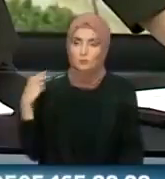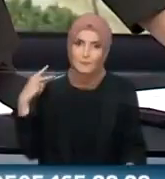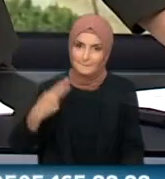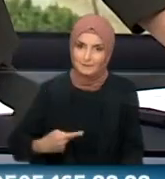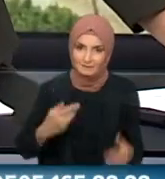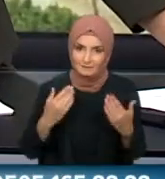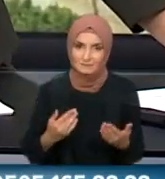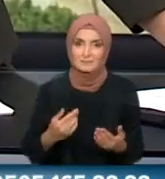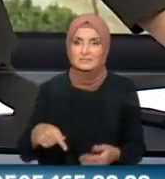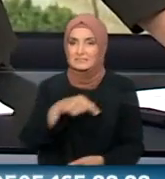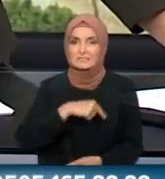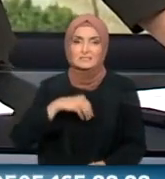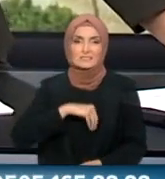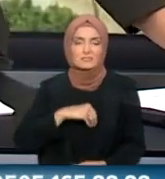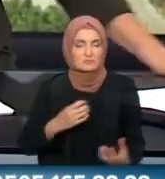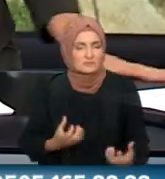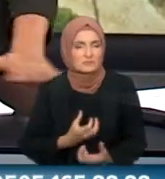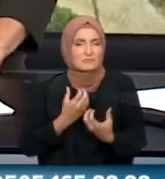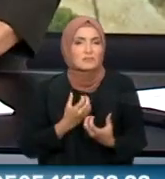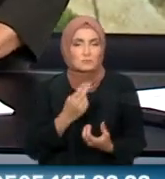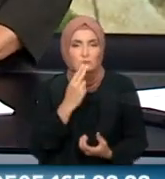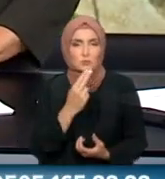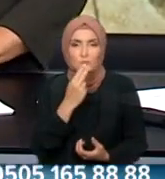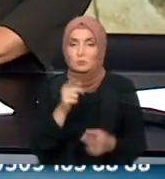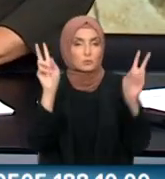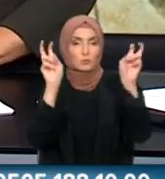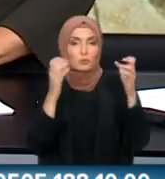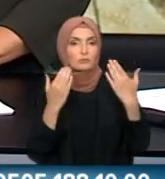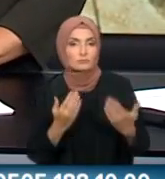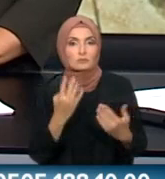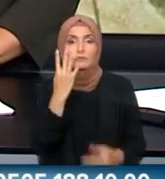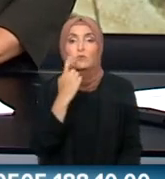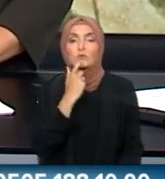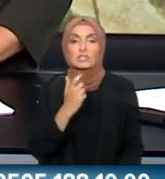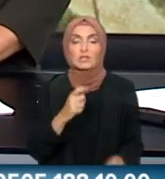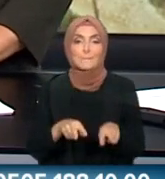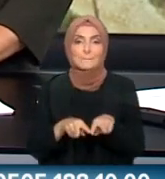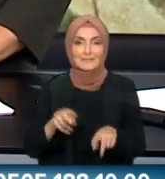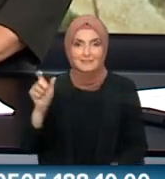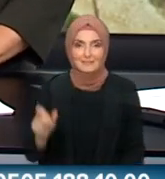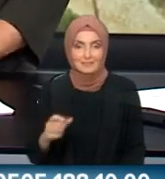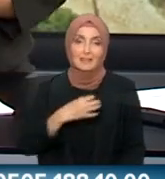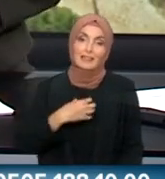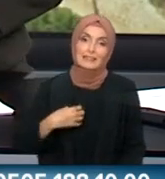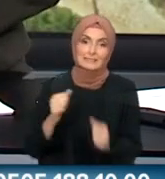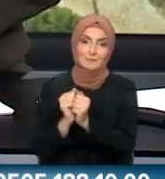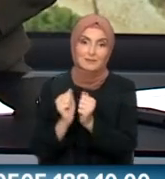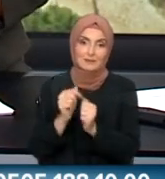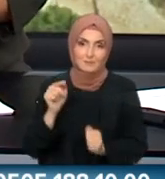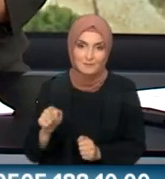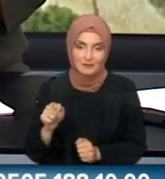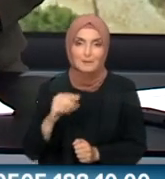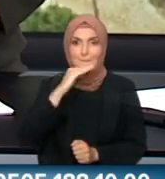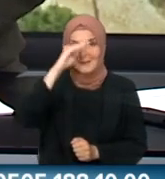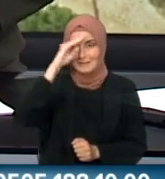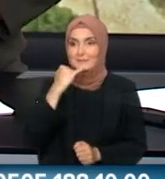Bu yana, içimiz yana yana konuştuğumuz o başlıklı sıra. 4 yaşındaki Miraç, annesiyle bayramın ilk günü ziyarete gittiği anneannesinin